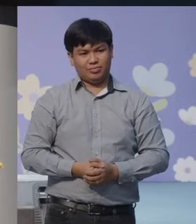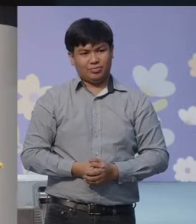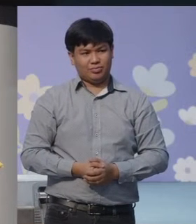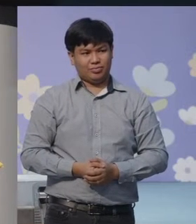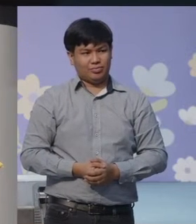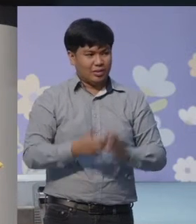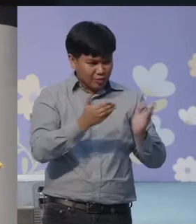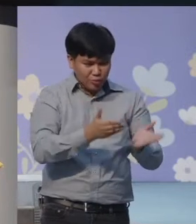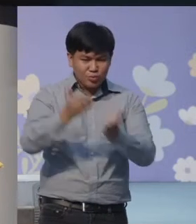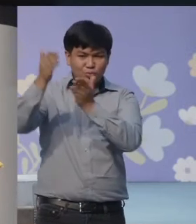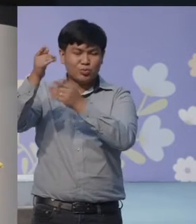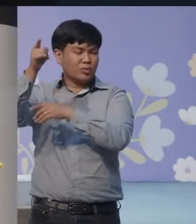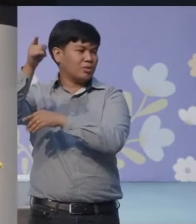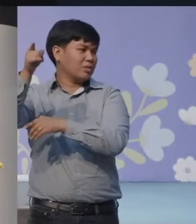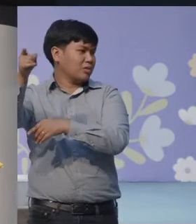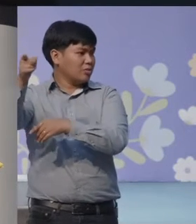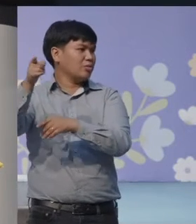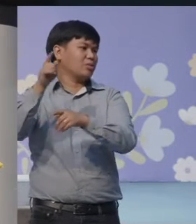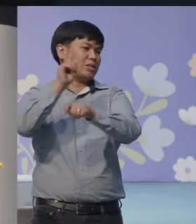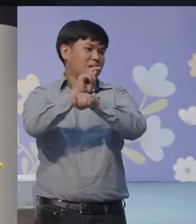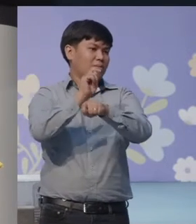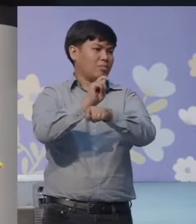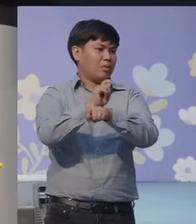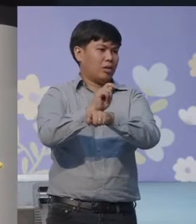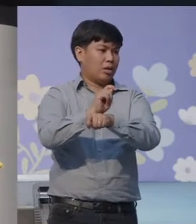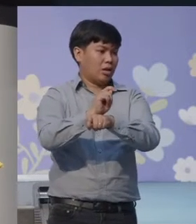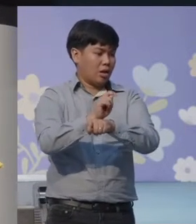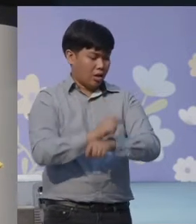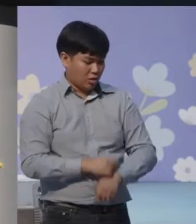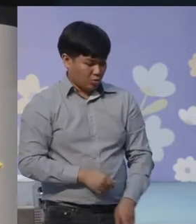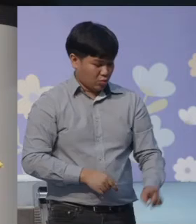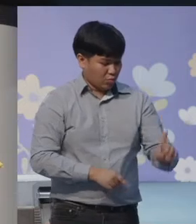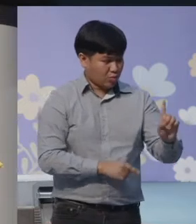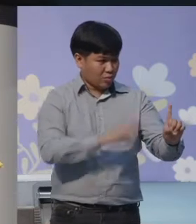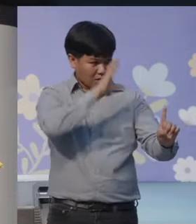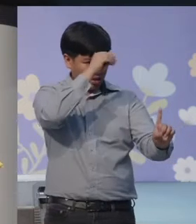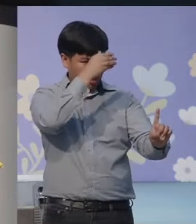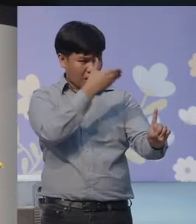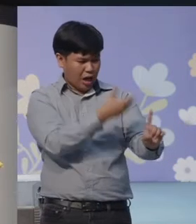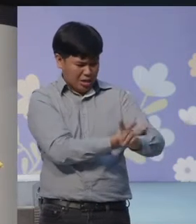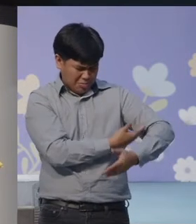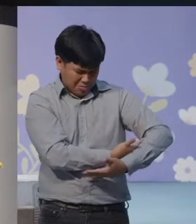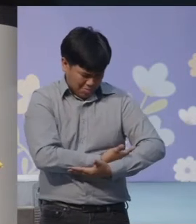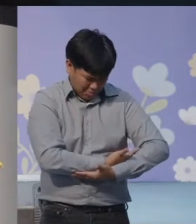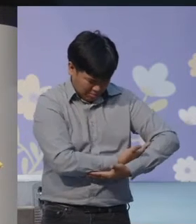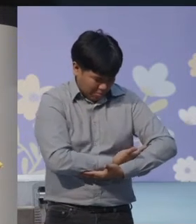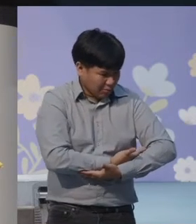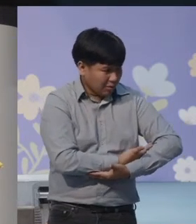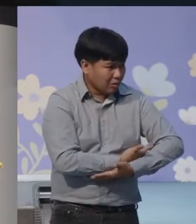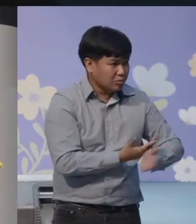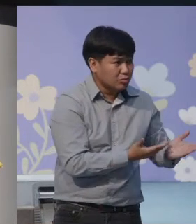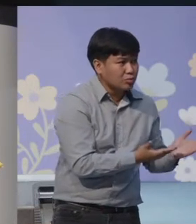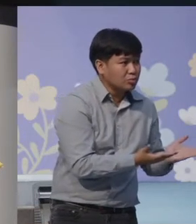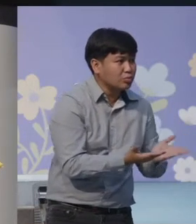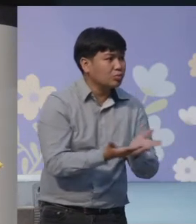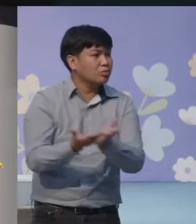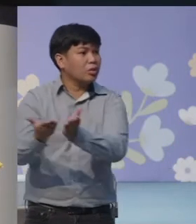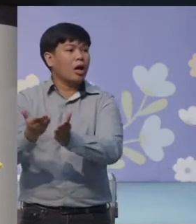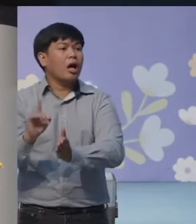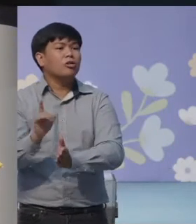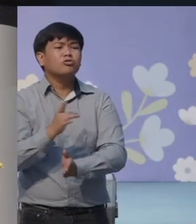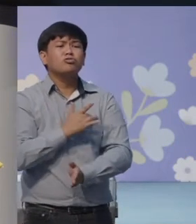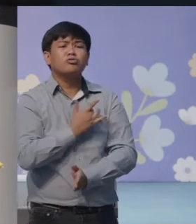napaka mahal niyang baby. Na baby pa. Ano kaya ang nararamdaman ni